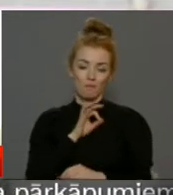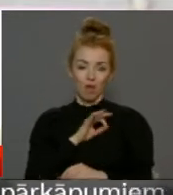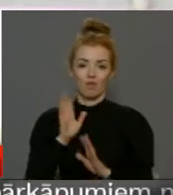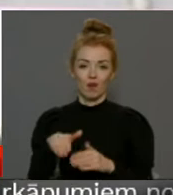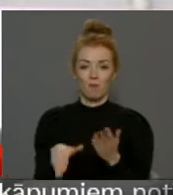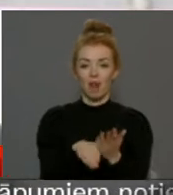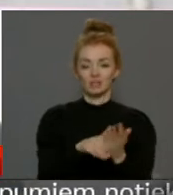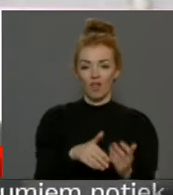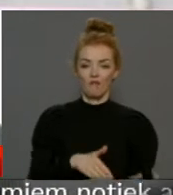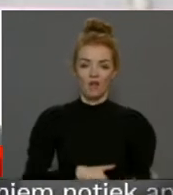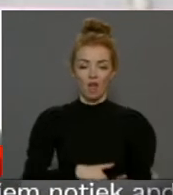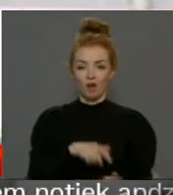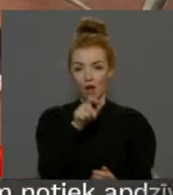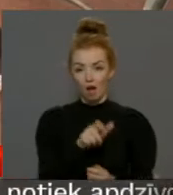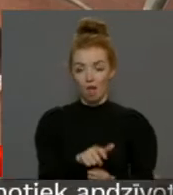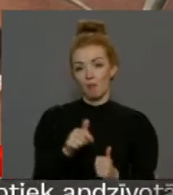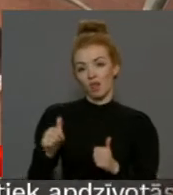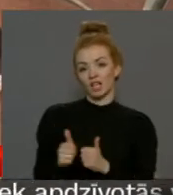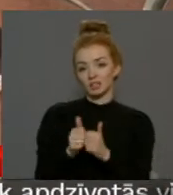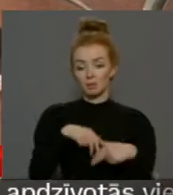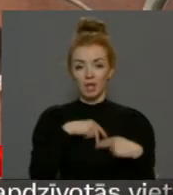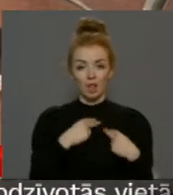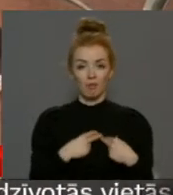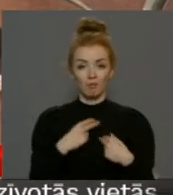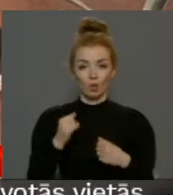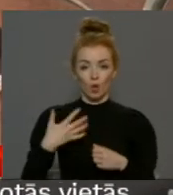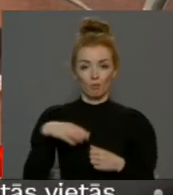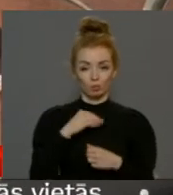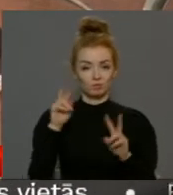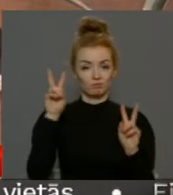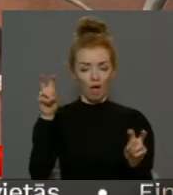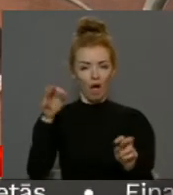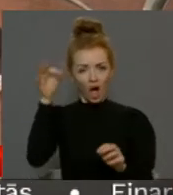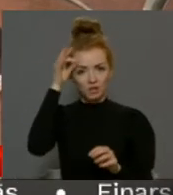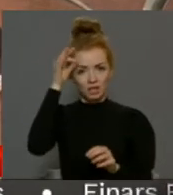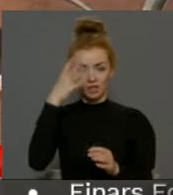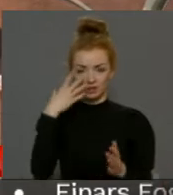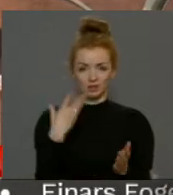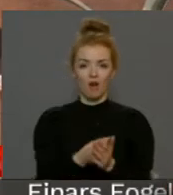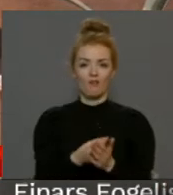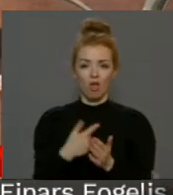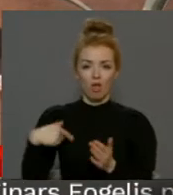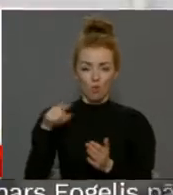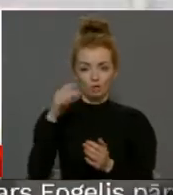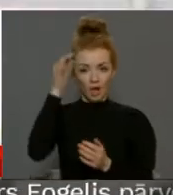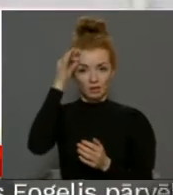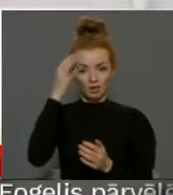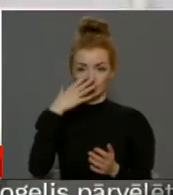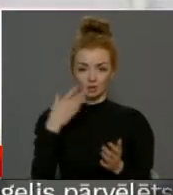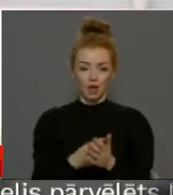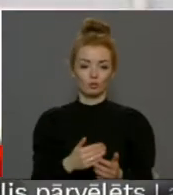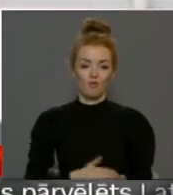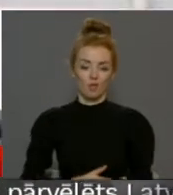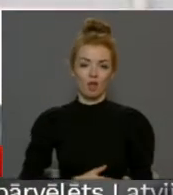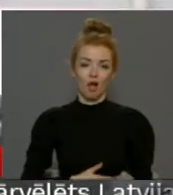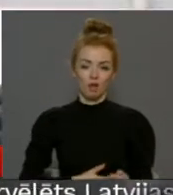savam veterānam vai palīdz savam līdzbiedram. Jo mūsu moto ir atceries savējos. Tu atceries savējos, atceries savus veterānus, arī kādreiz būs